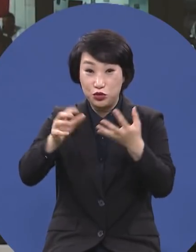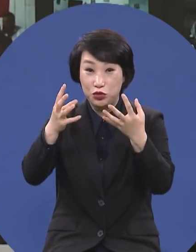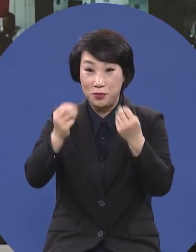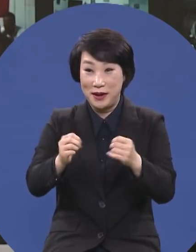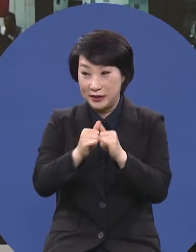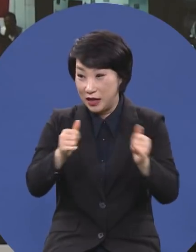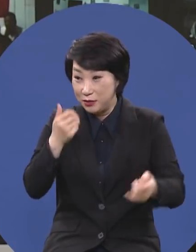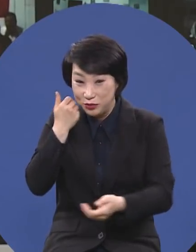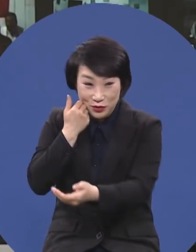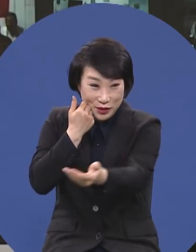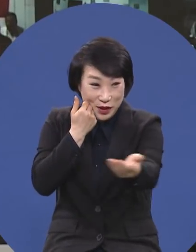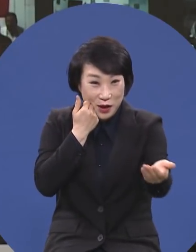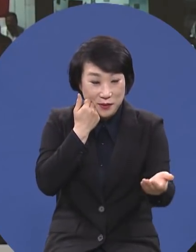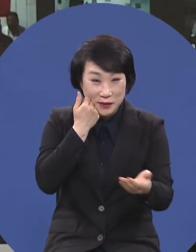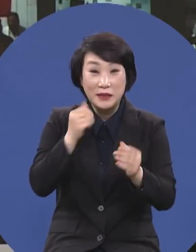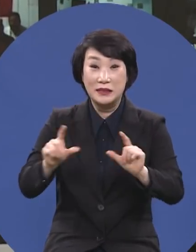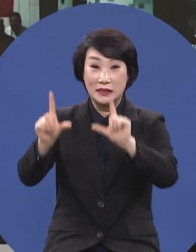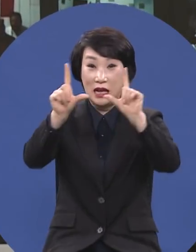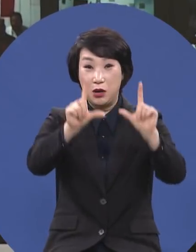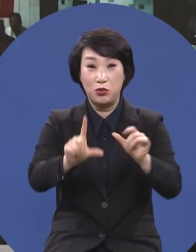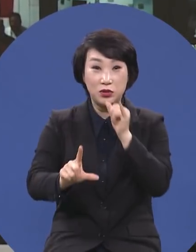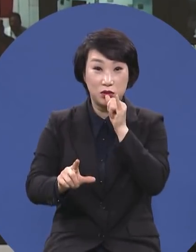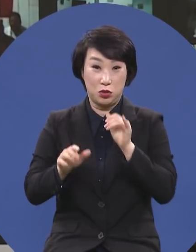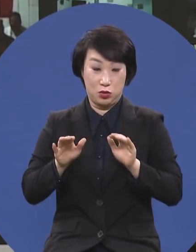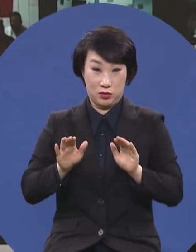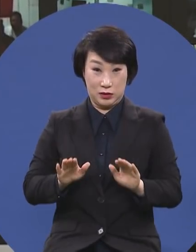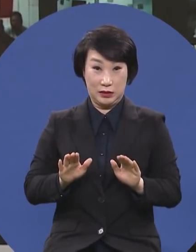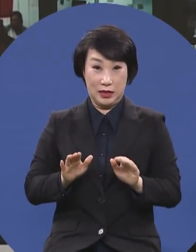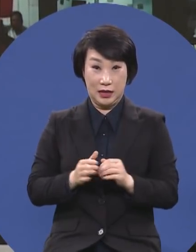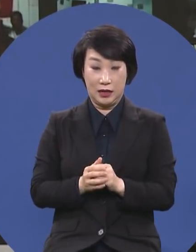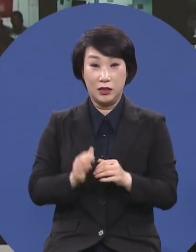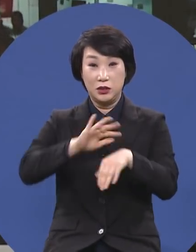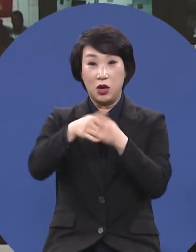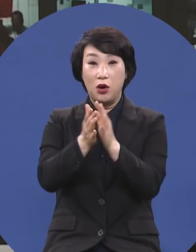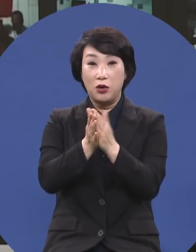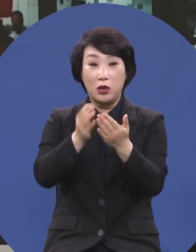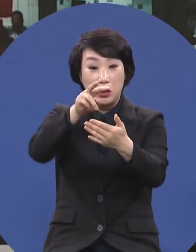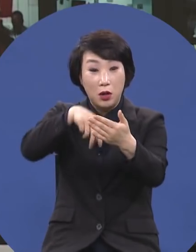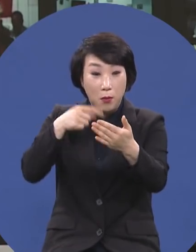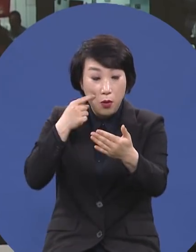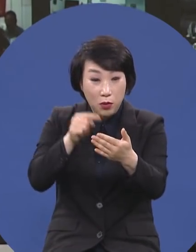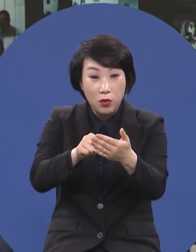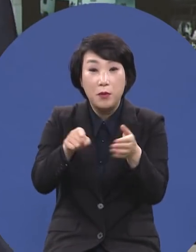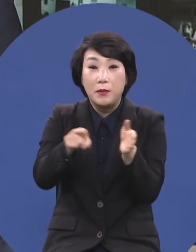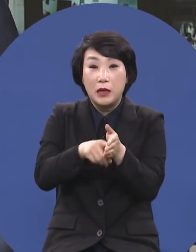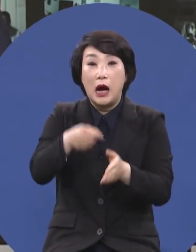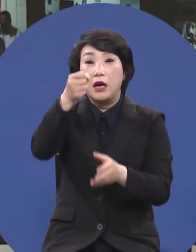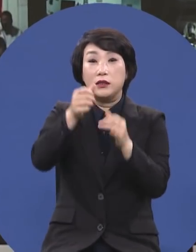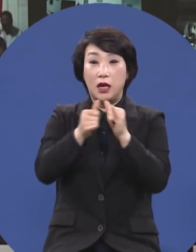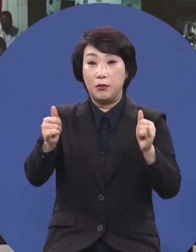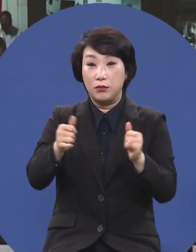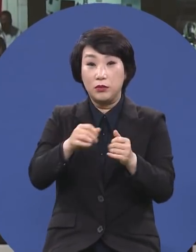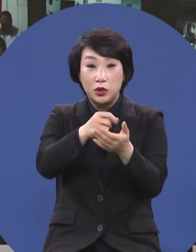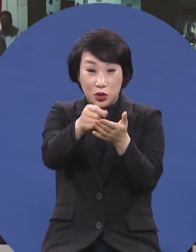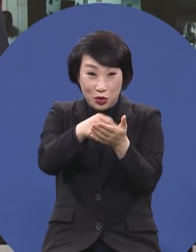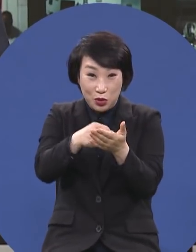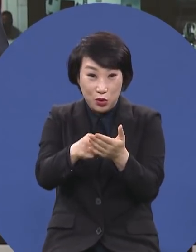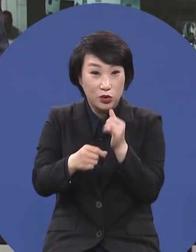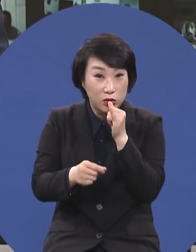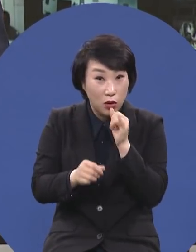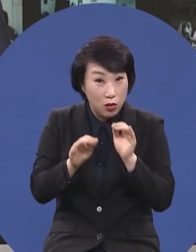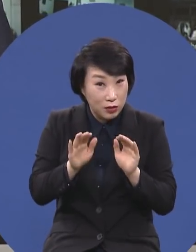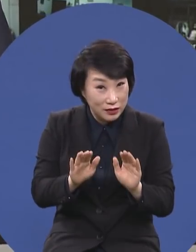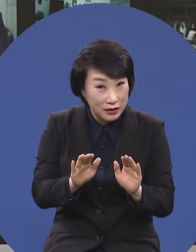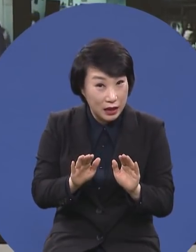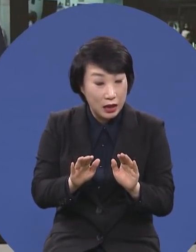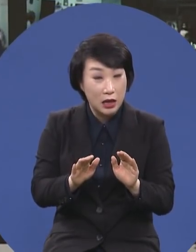수많은 사람들이 살아가고 있으나 성경에 믿음 있는 사람들을 기록했을 때